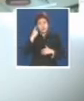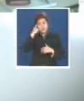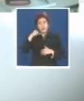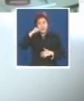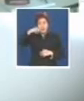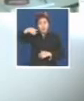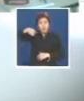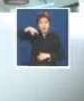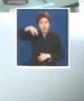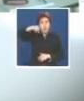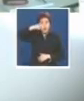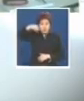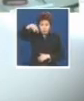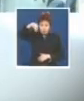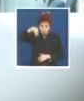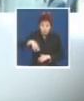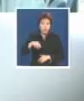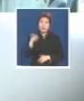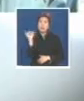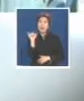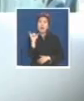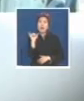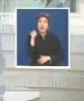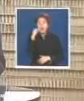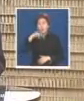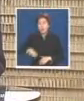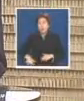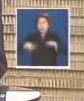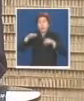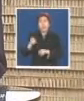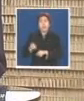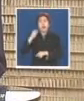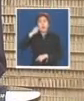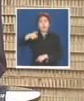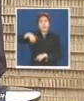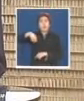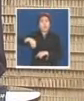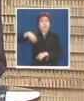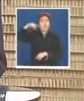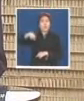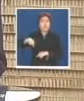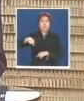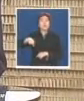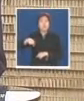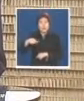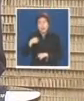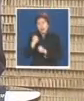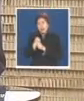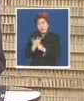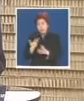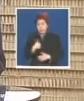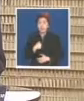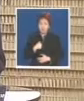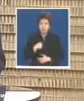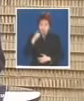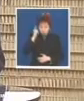าเนี่ยไม่สามารถที่จะทำงานได้นะครับเพราะว่าน้ำเข้าไปท่วมในโรงของประปาแล้วก็ทำให้เราจำเป็นจ